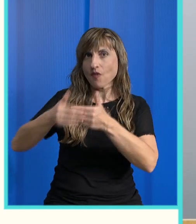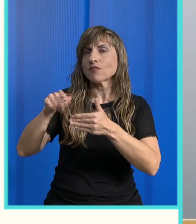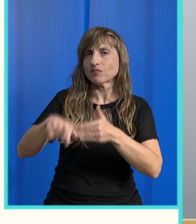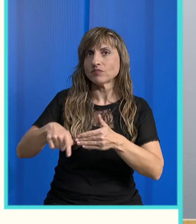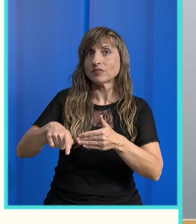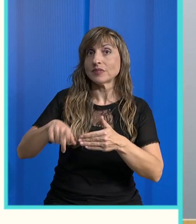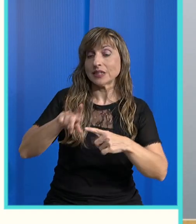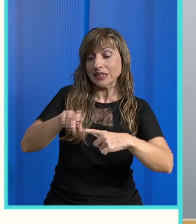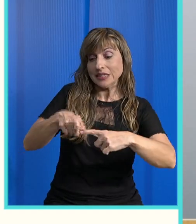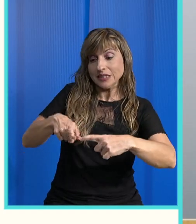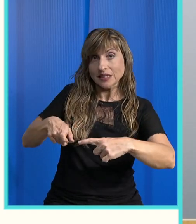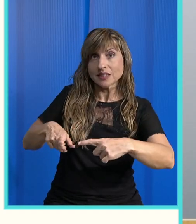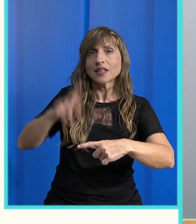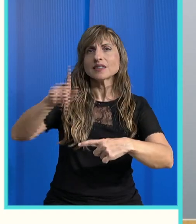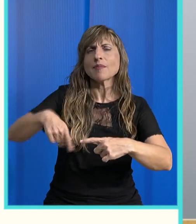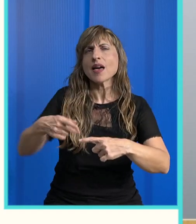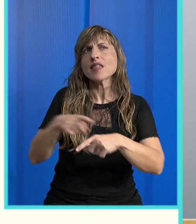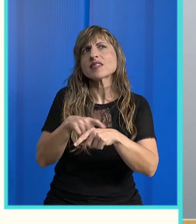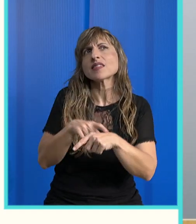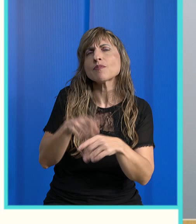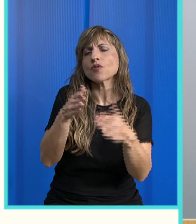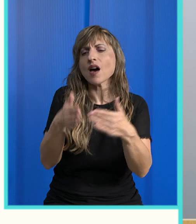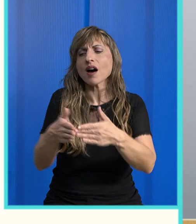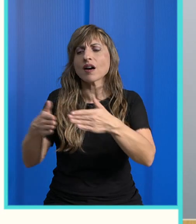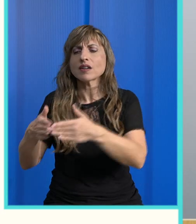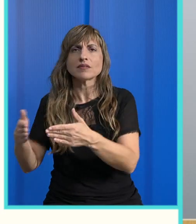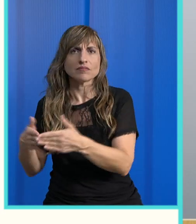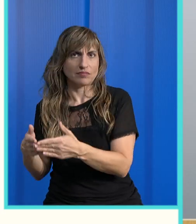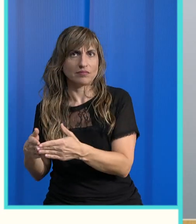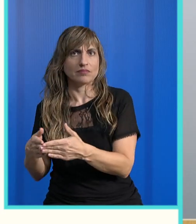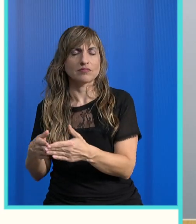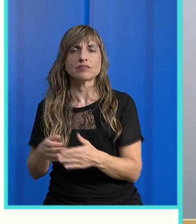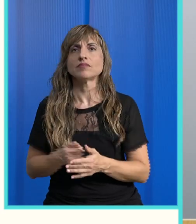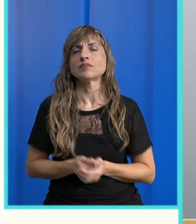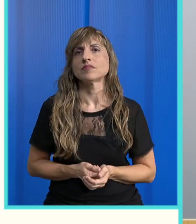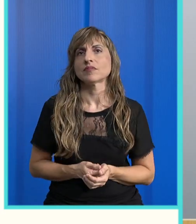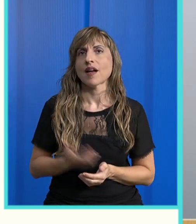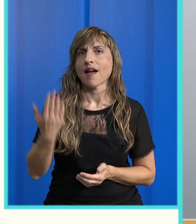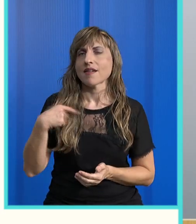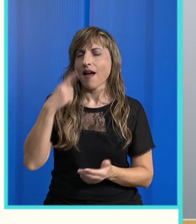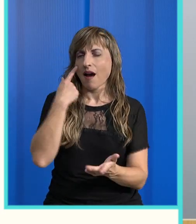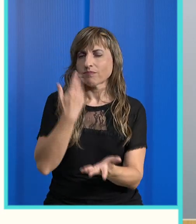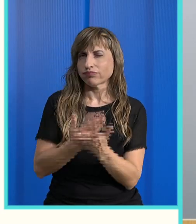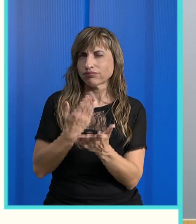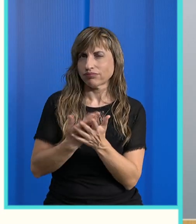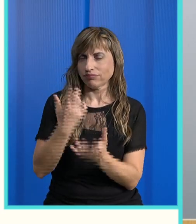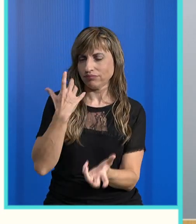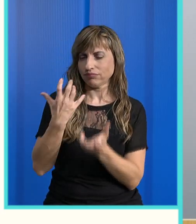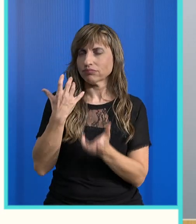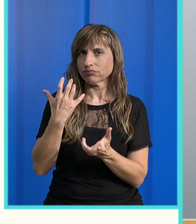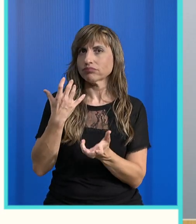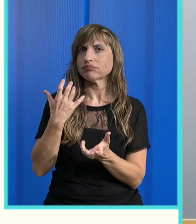eslores sinó també els tipus d'embarcacions s'ha constatat i Canes amb això ha sigut un referent i